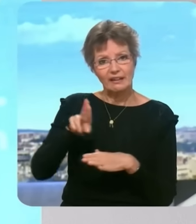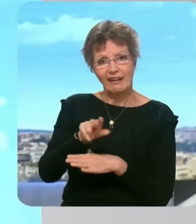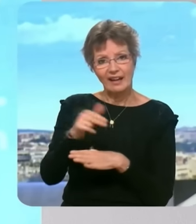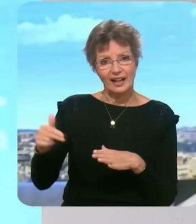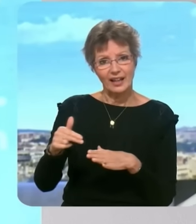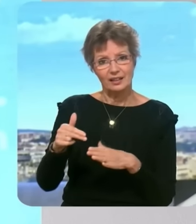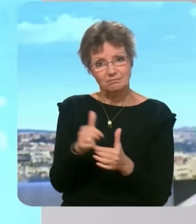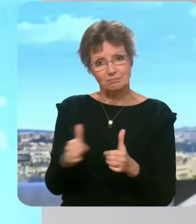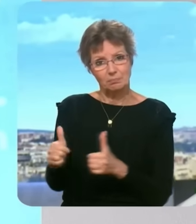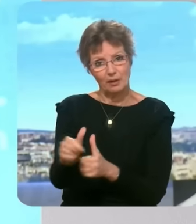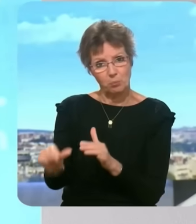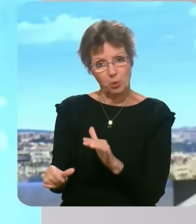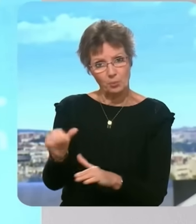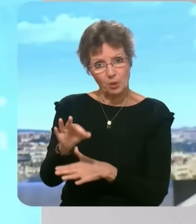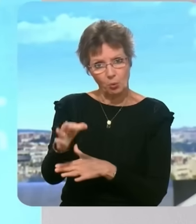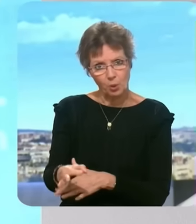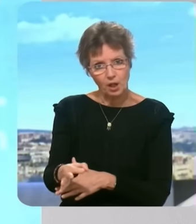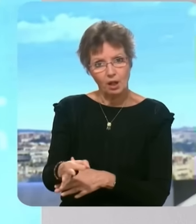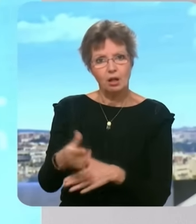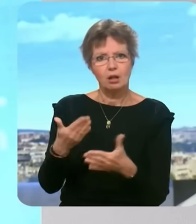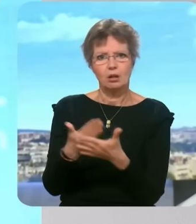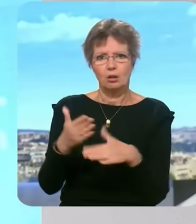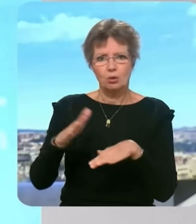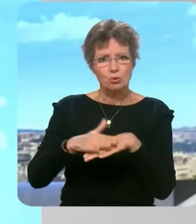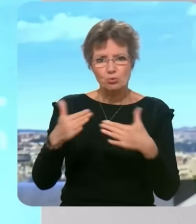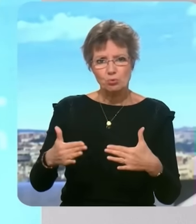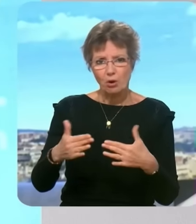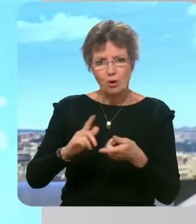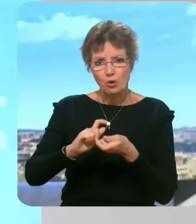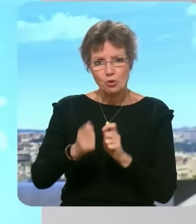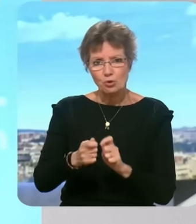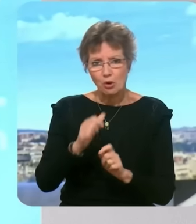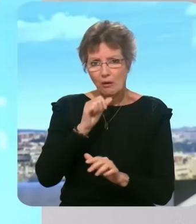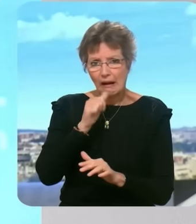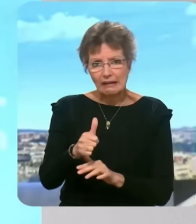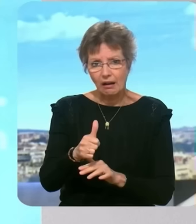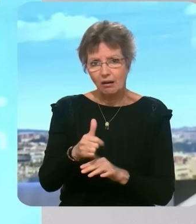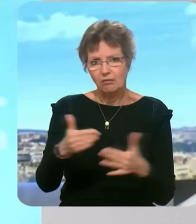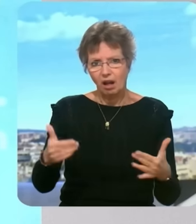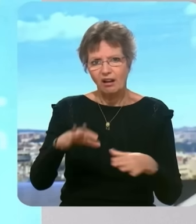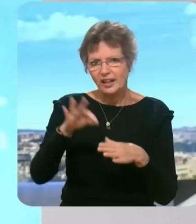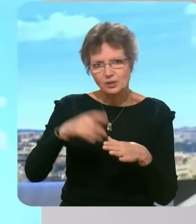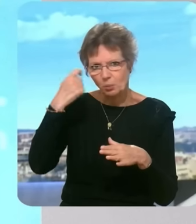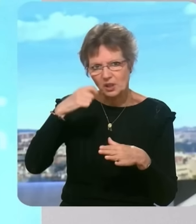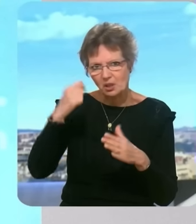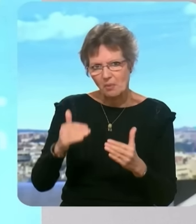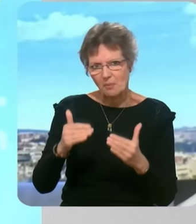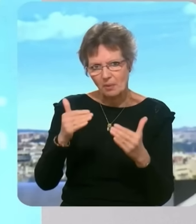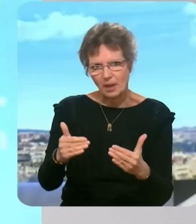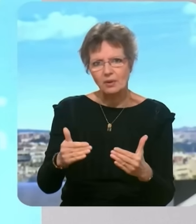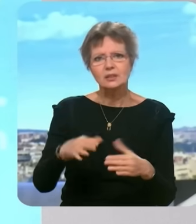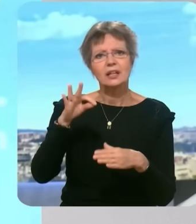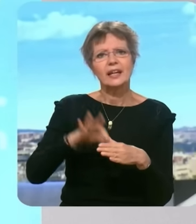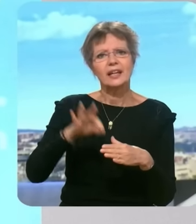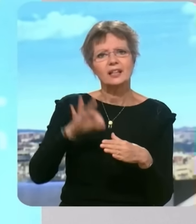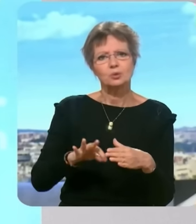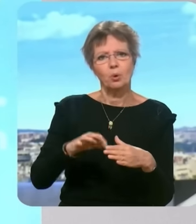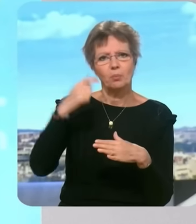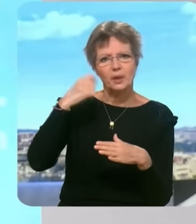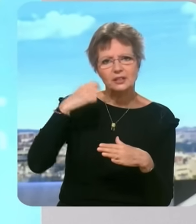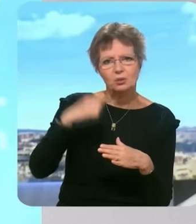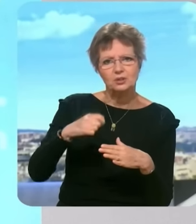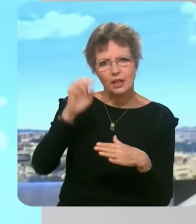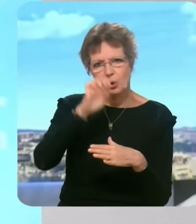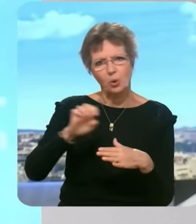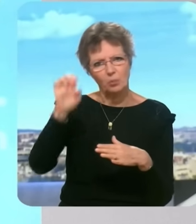élections européennes précédentes. Cela n'a pas influé, si vous voulez, sur la présidentielle. Donc, ce sont deux élections différentes, deux enjeux différents. Et une